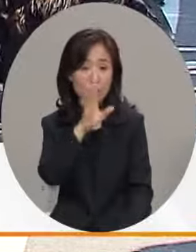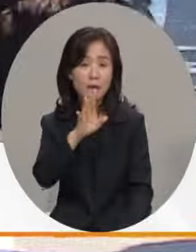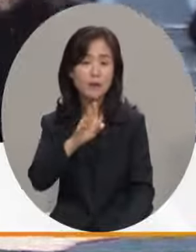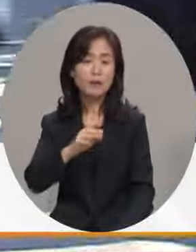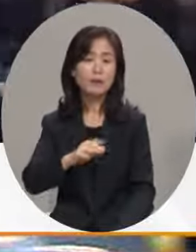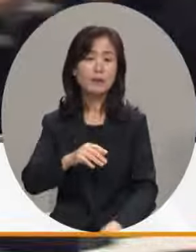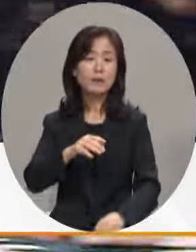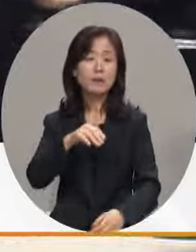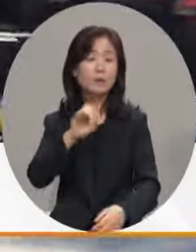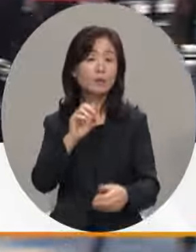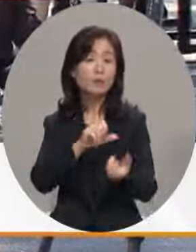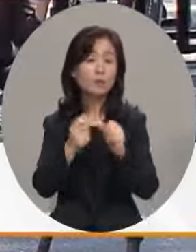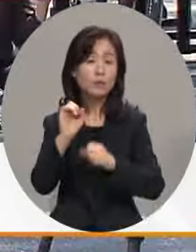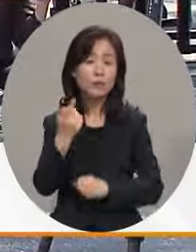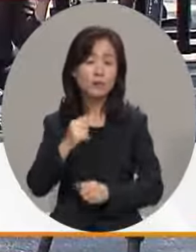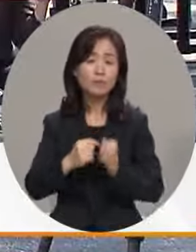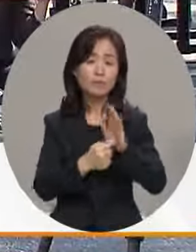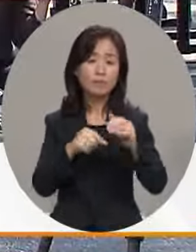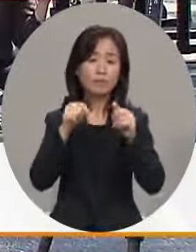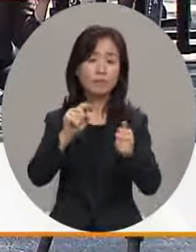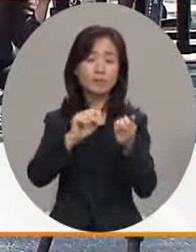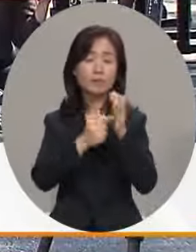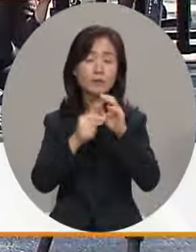규명하라! 규명하라! 규명하라! 규명하라!